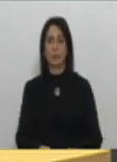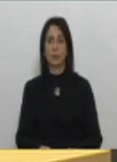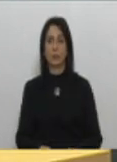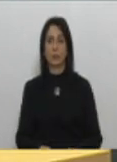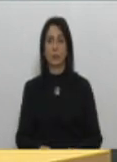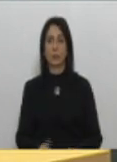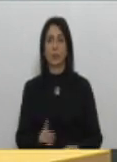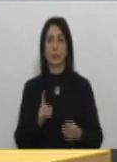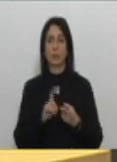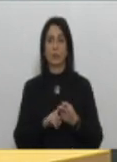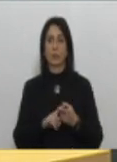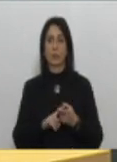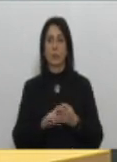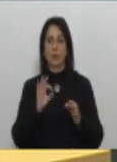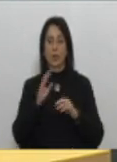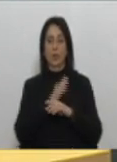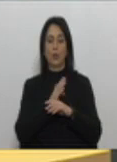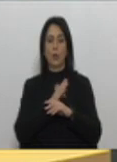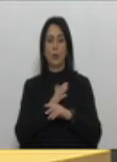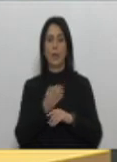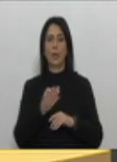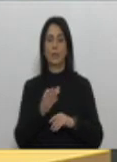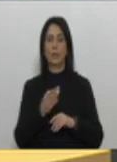და რაც შეეხება ახლა იმ ნორმას,